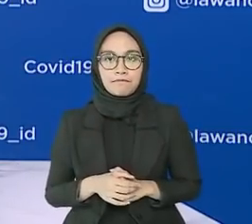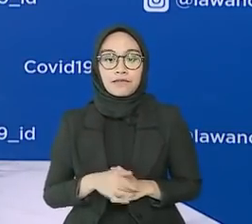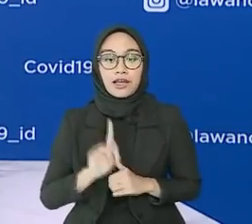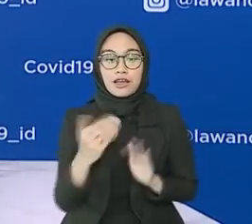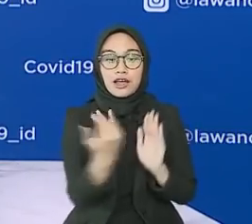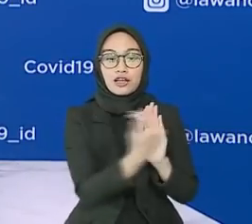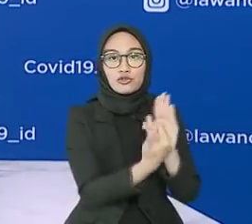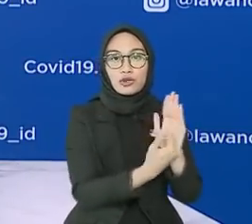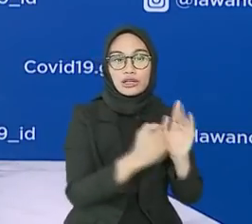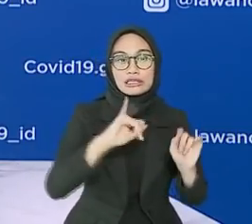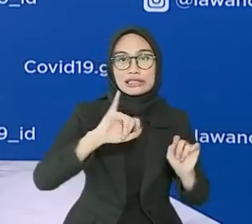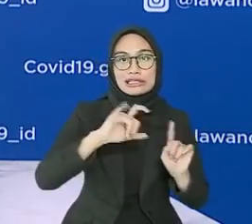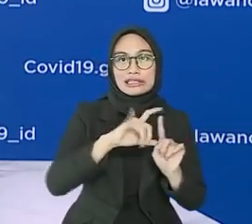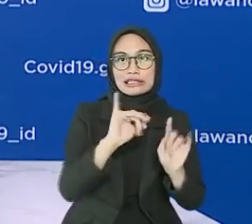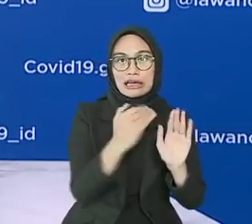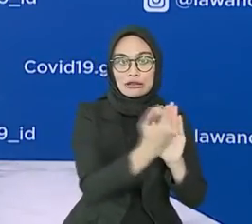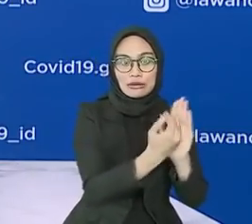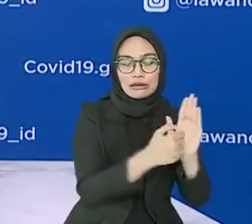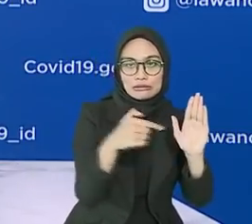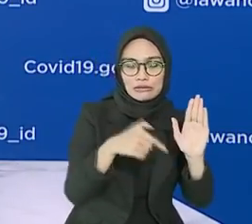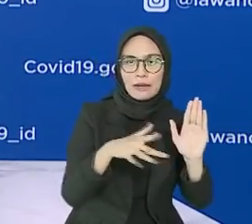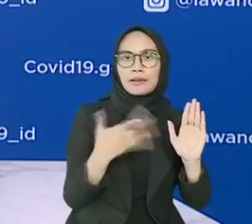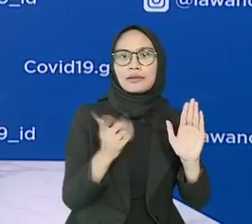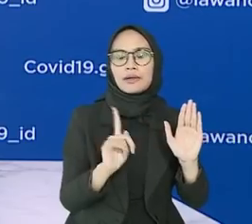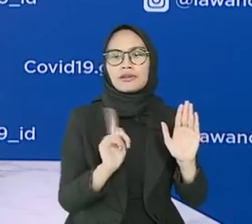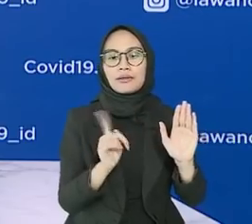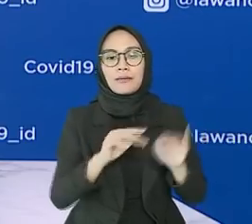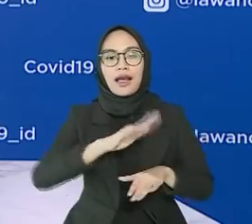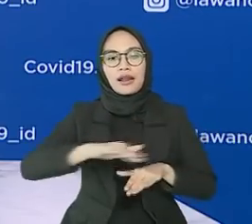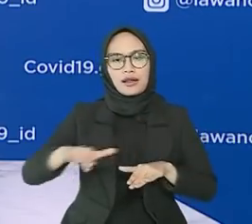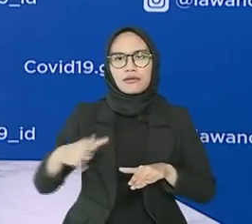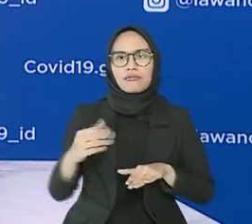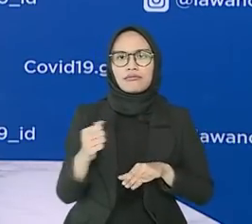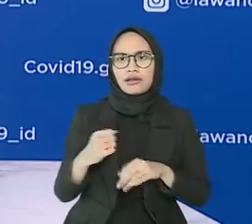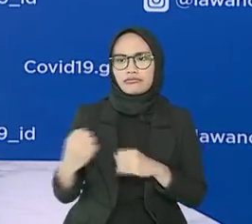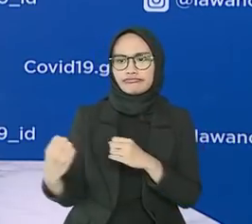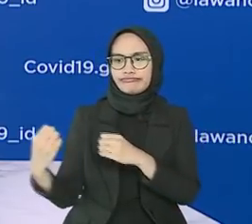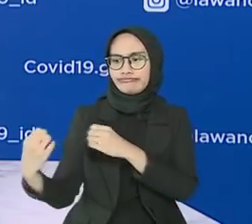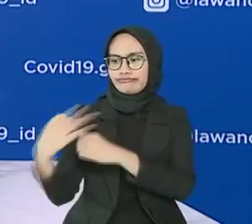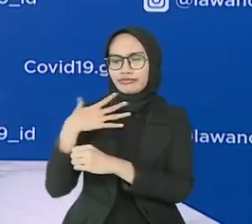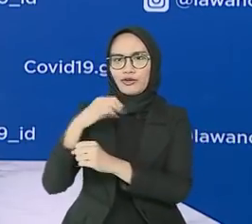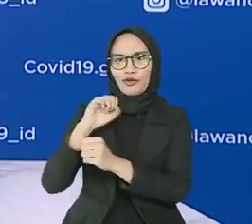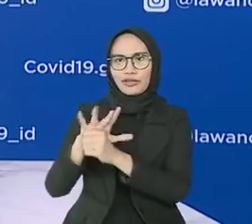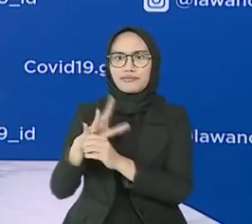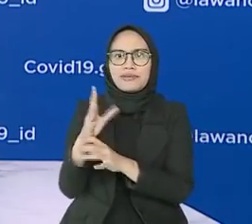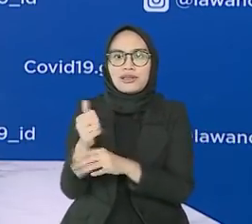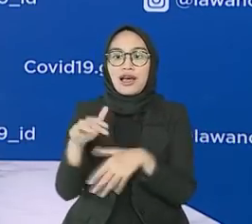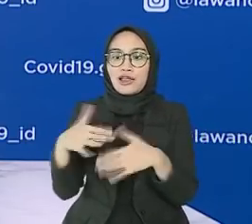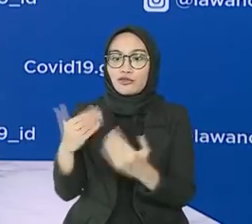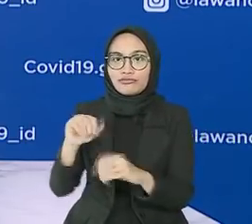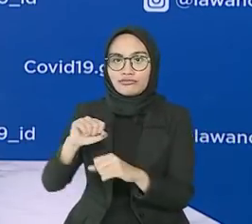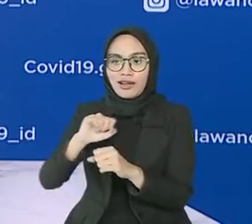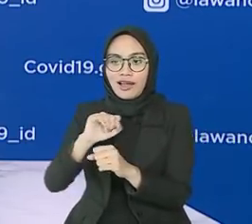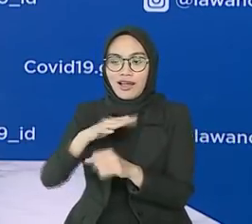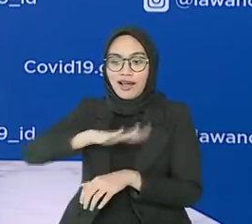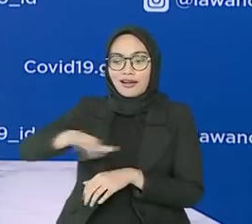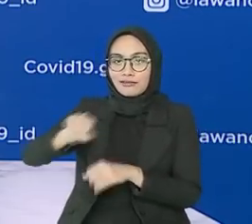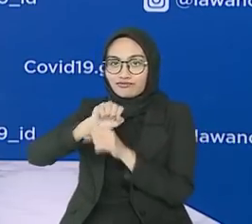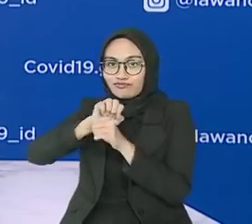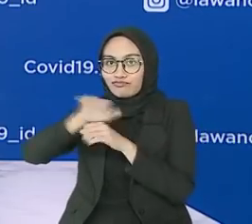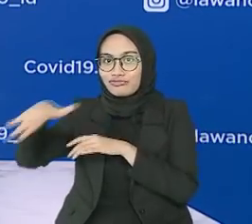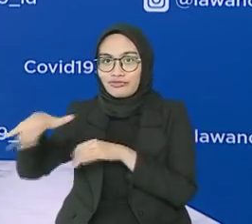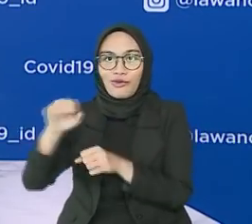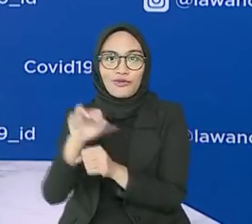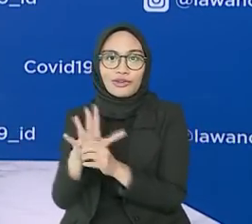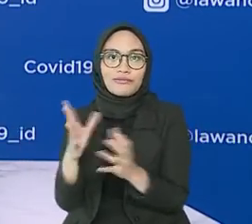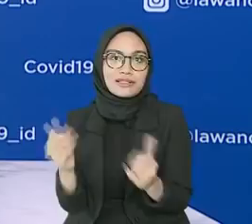karena anak juga dapat tertular dan atau menularkan virus corona dari dan ke orang dewasa di sekitarnya